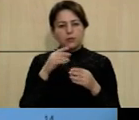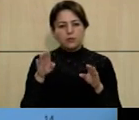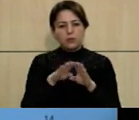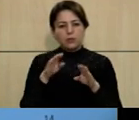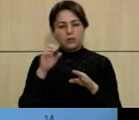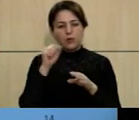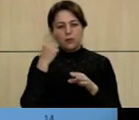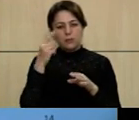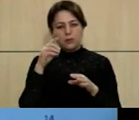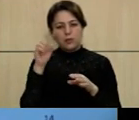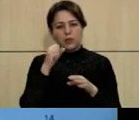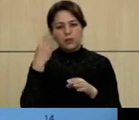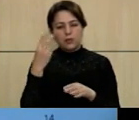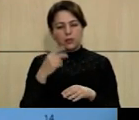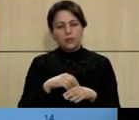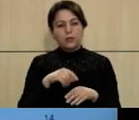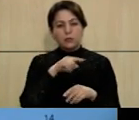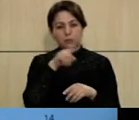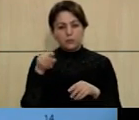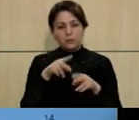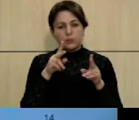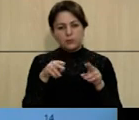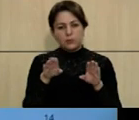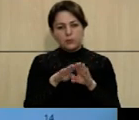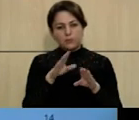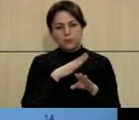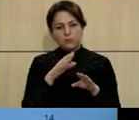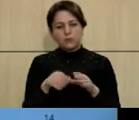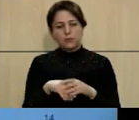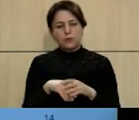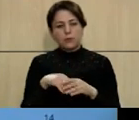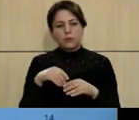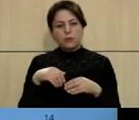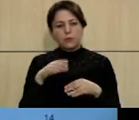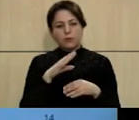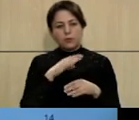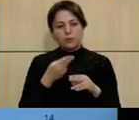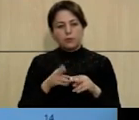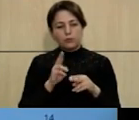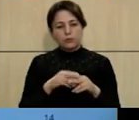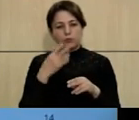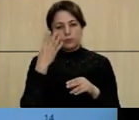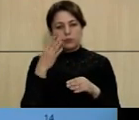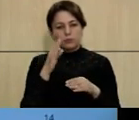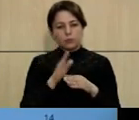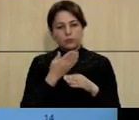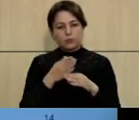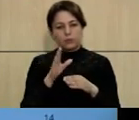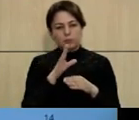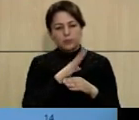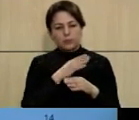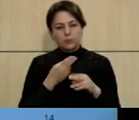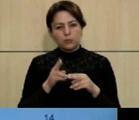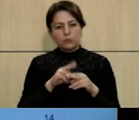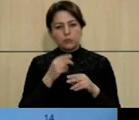A2 mana bu kesmalarimiz ham teng bo'lgani uchun, ya'ni 4 ta bo'lakka bo'lingani uchun buni